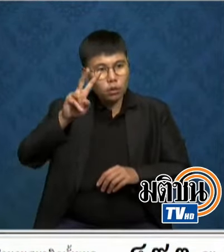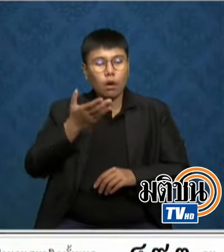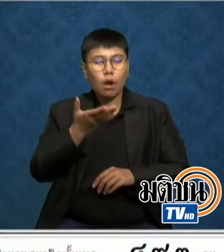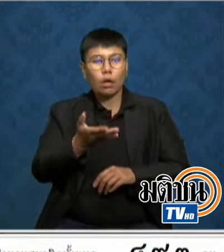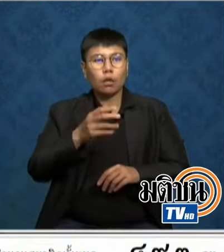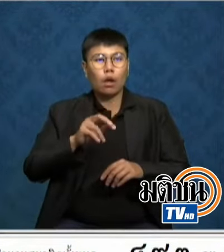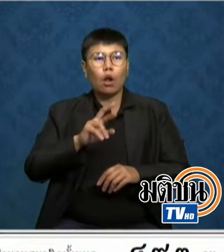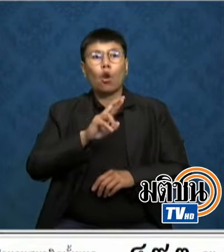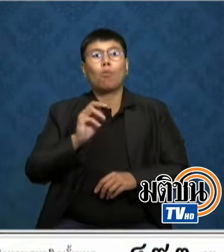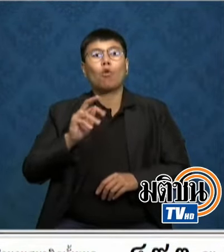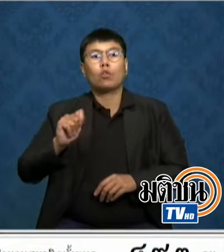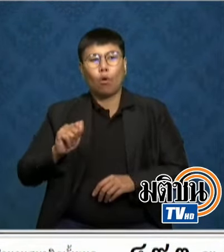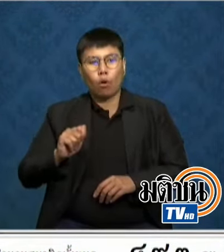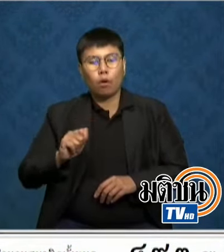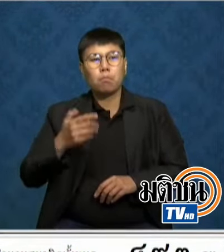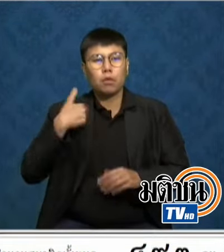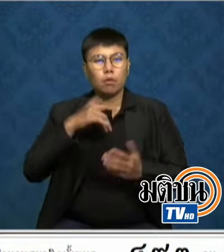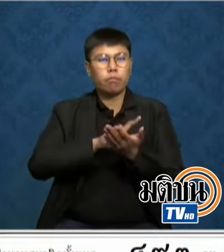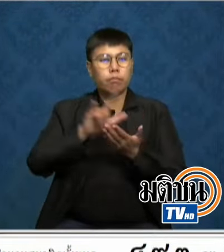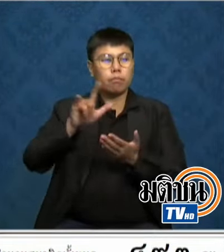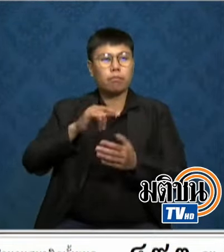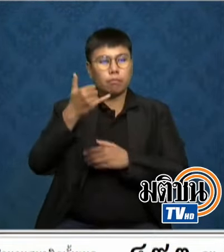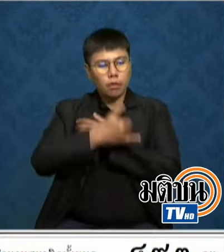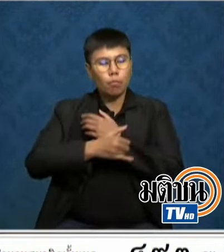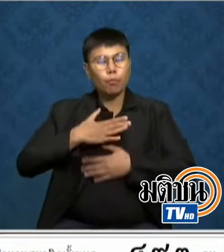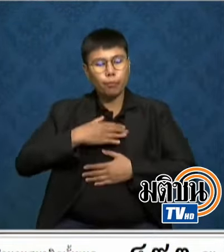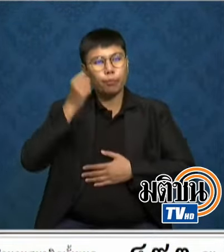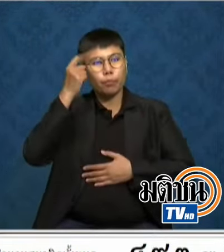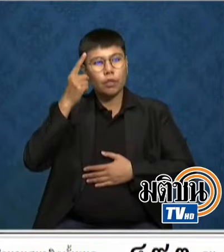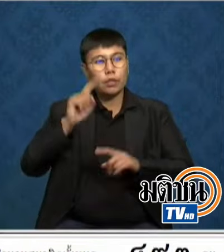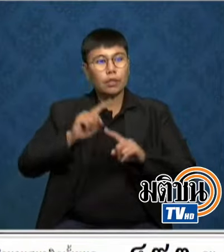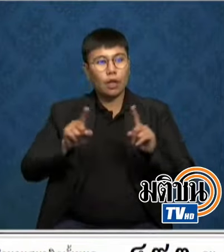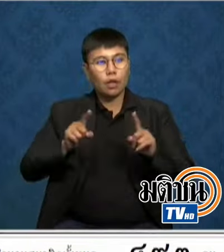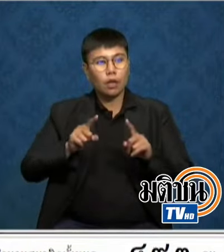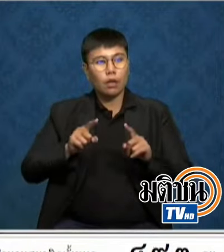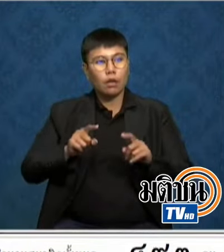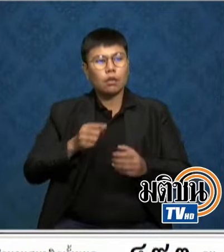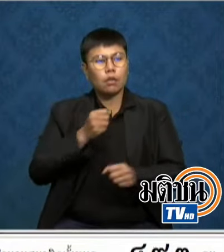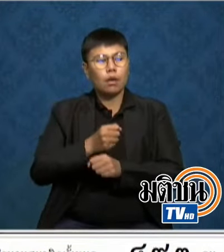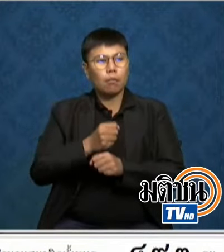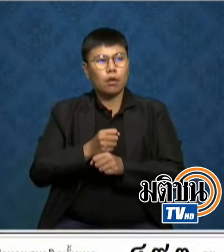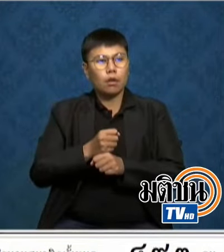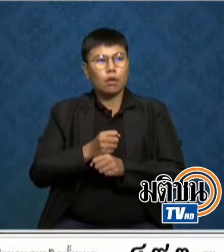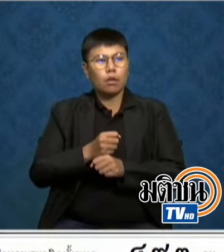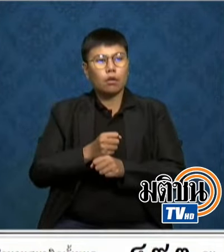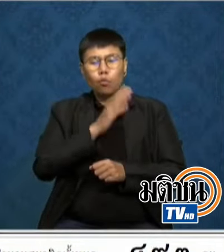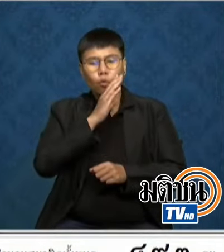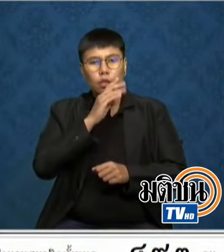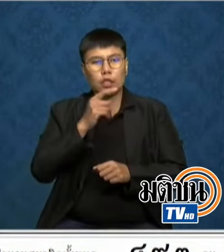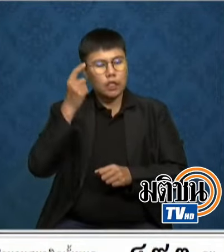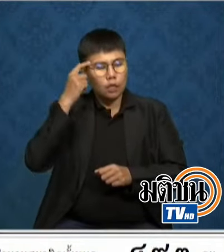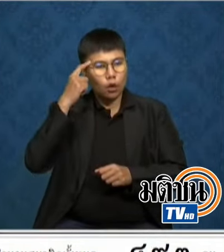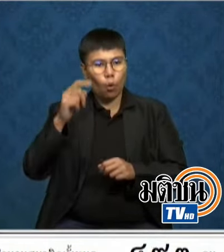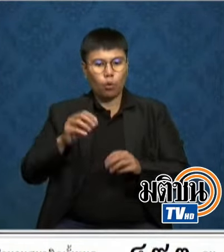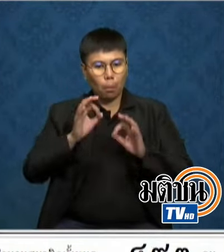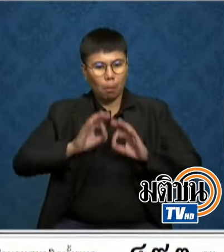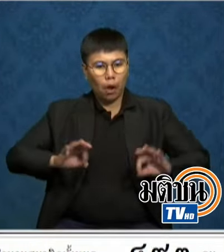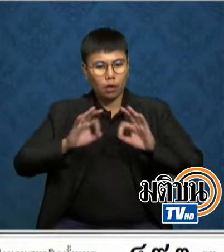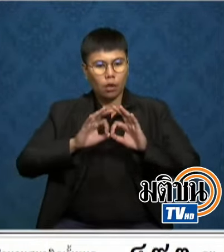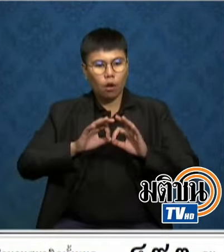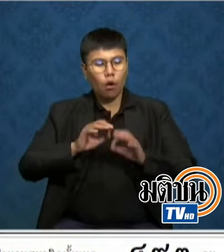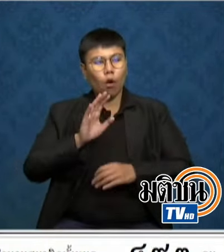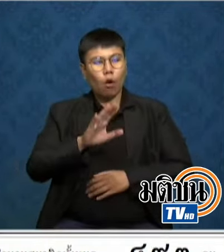ารถเคลียร์ตารางงานบางท่านไปต่างประเทศผมเข้าใจได้ครับไม่เป็นไรครับแต่บางท่านก็เป็นภารกิจในประเทศที่ผมก็คิดว่าถ้าท่านให้ความสำคัญกับส